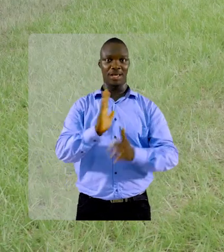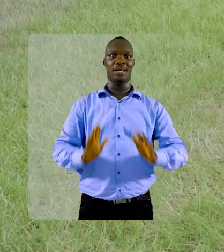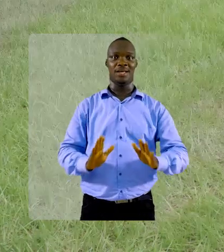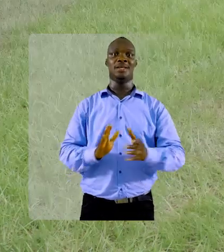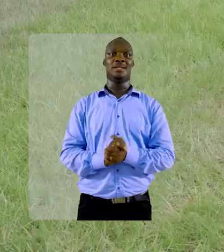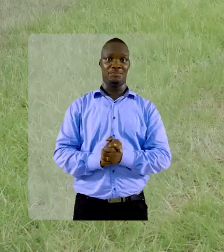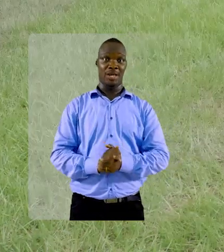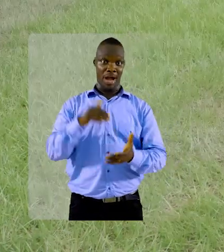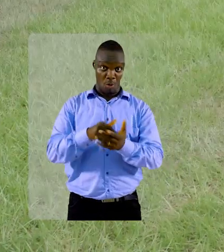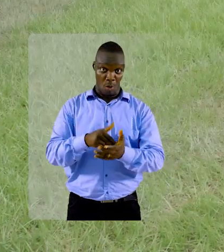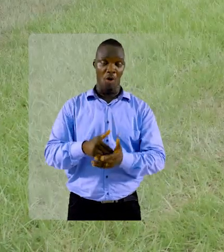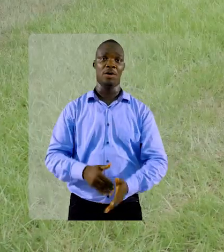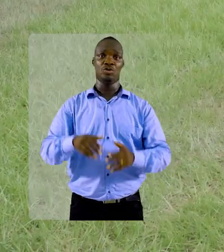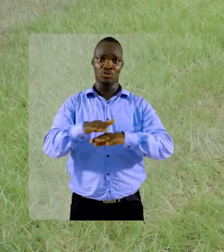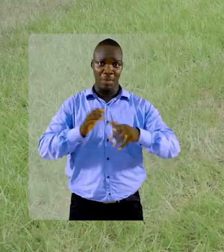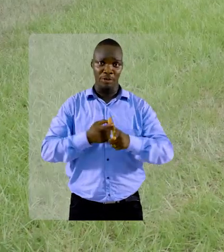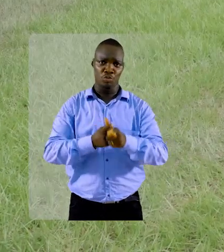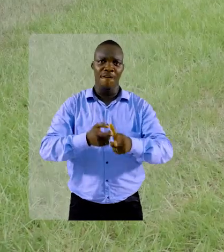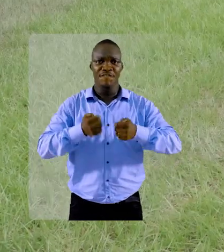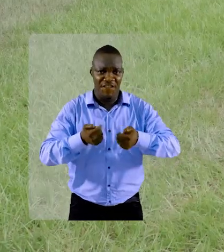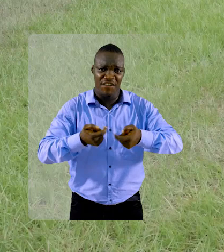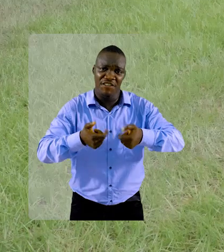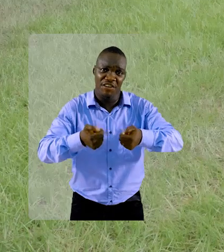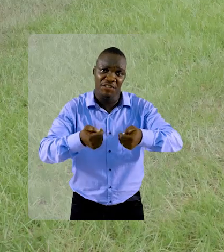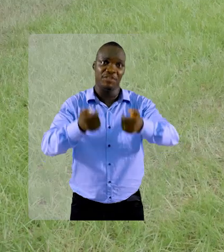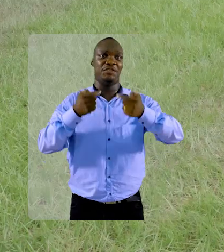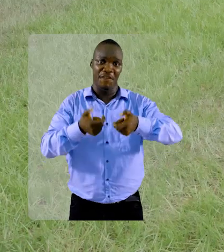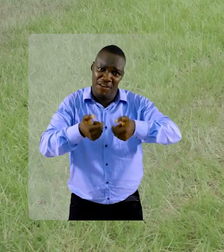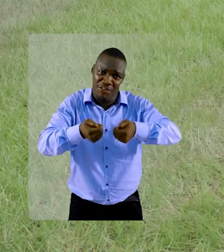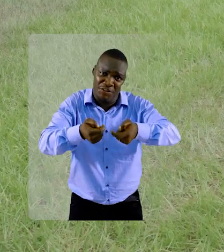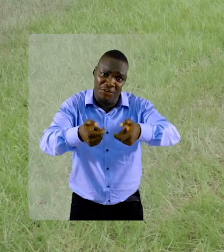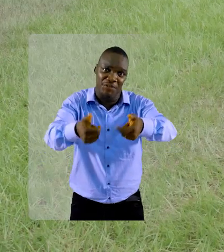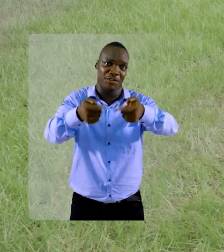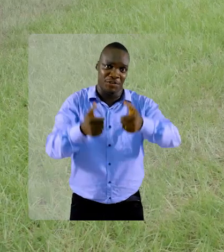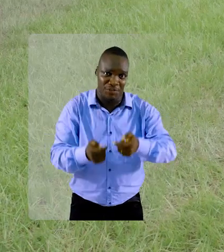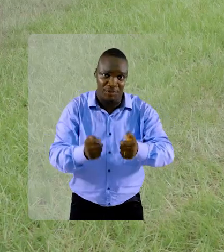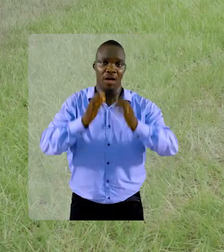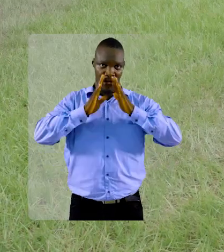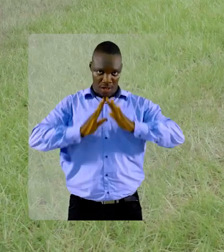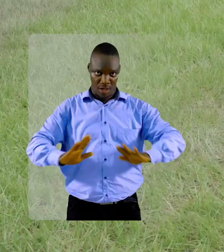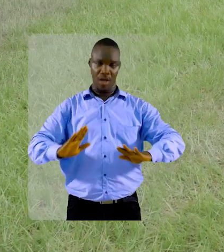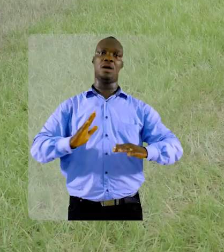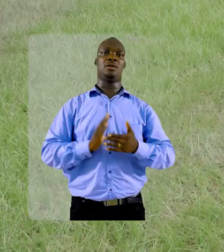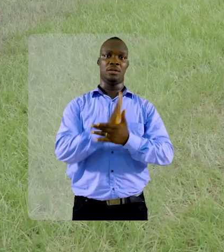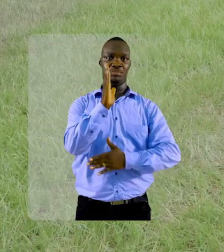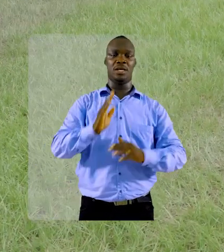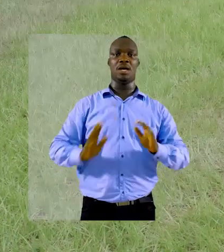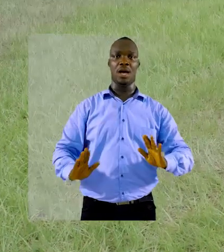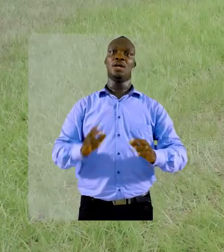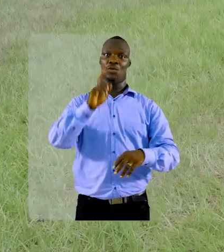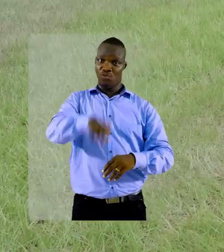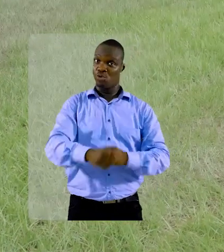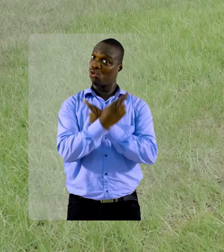fois. Accélération sur place. Plus vite, plus vite, plus vite, plus vite, plus vite. Allez, plus vite, plus vite, plus vite. Et vous soufflez. N'oubliez pas, vous devez